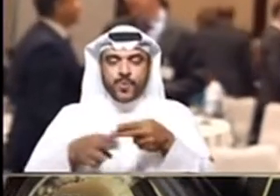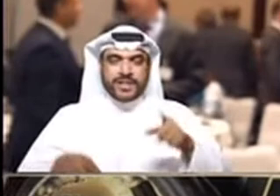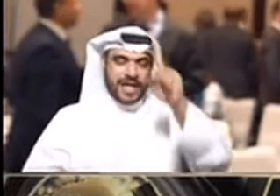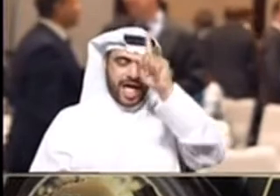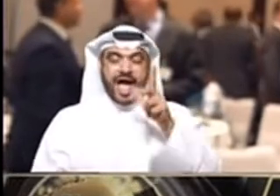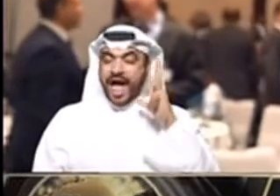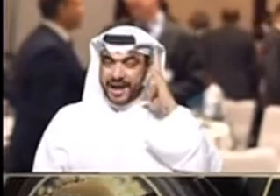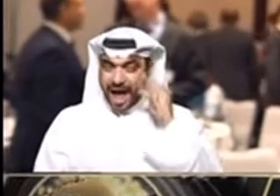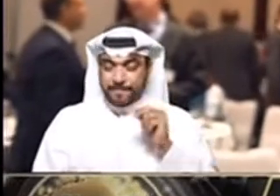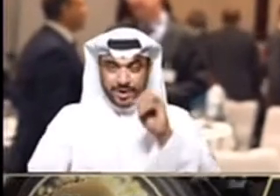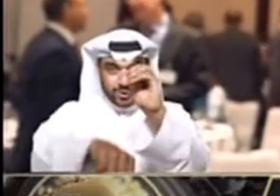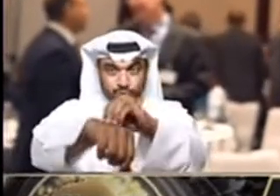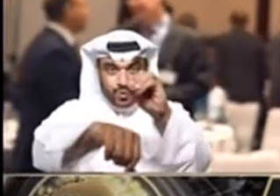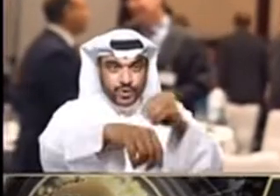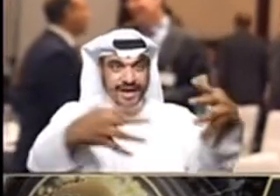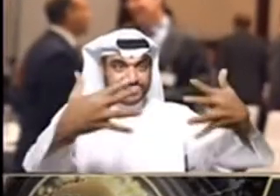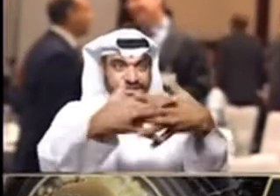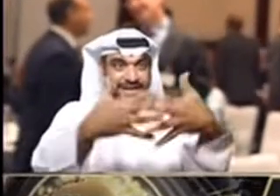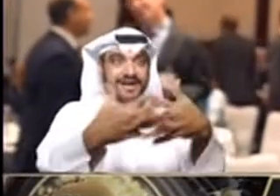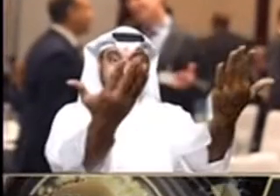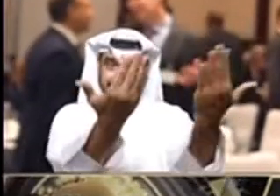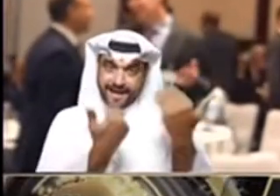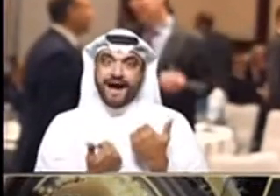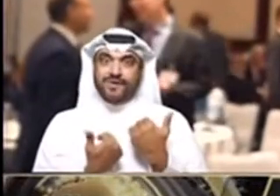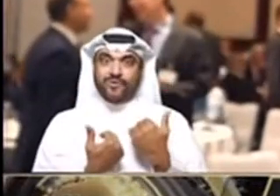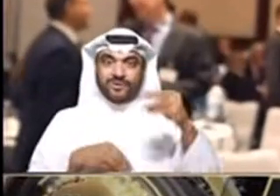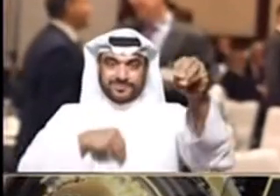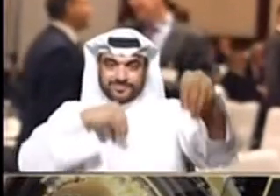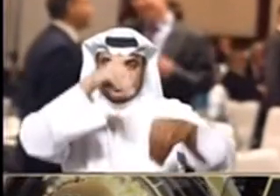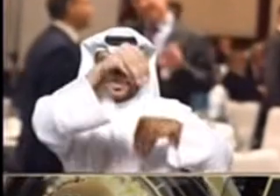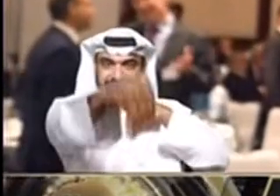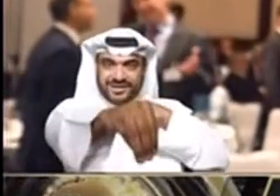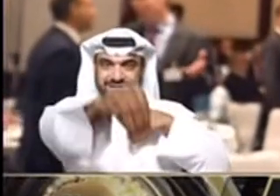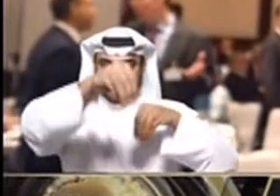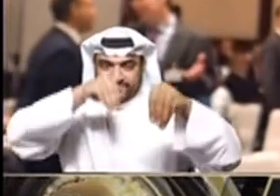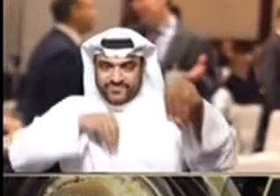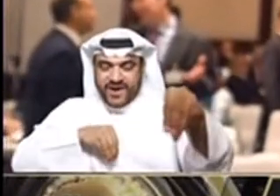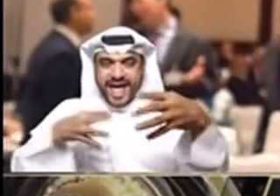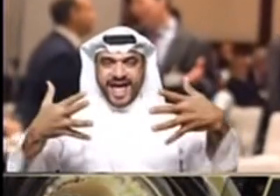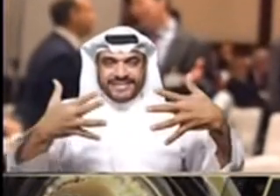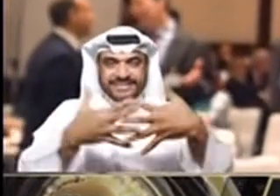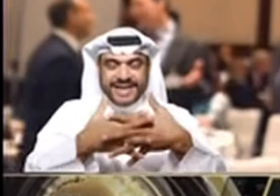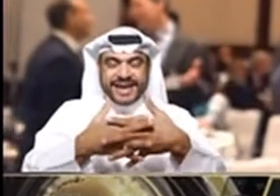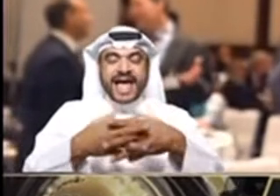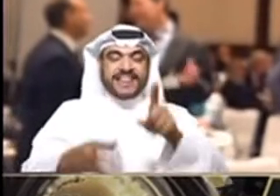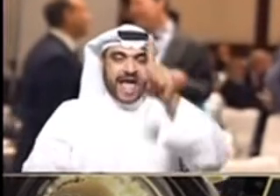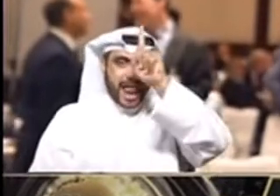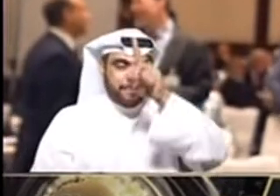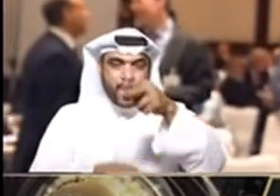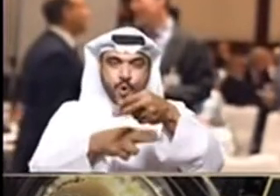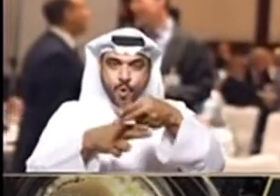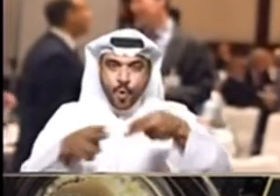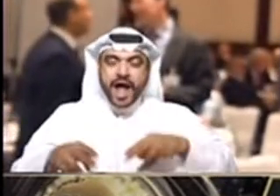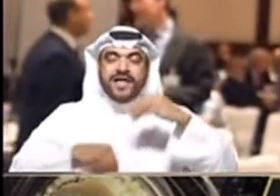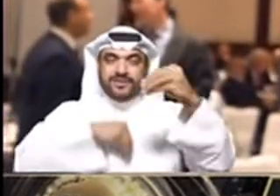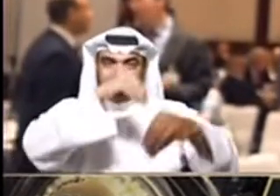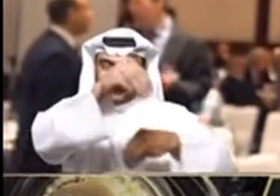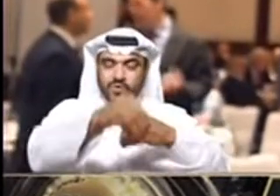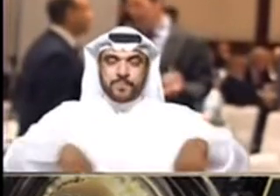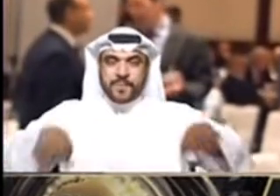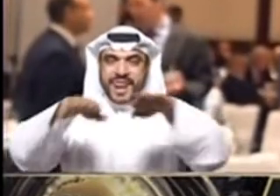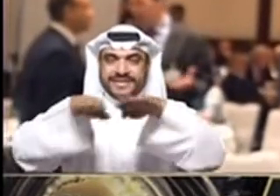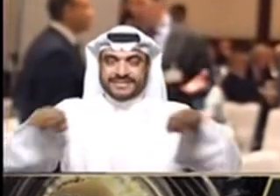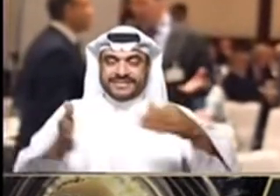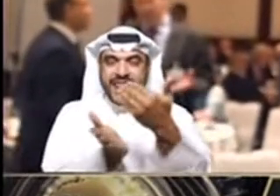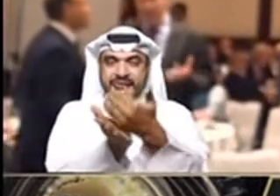نشجع المستثمرين من كلا البلدين أن يستثمروا فيهما، ونؤمن أن التعاون الاقتصادي هو عامل استقرار مهم في